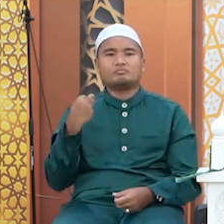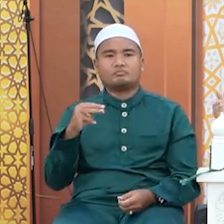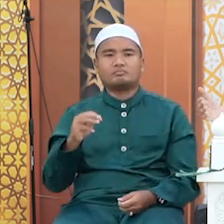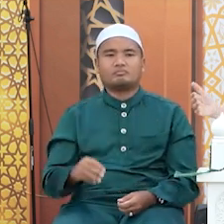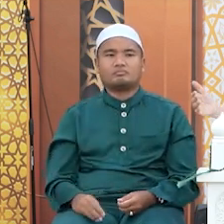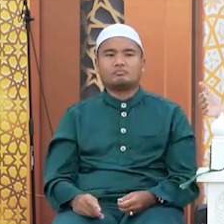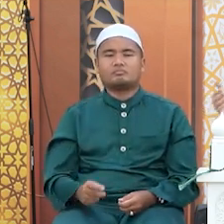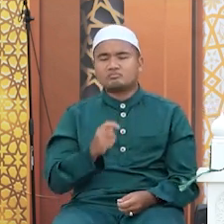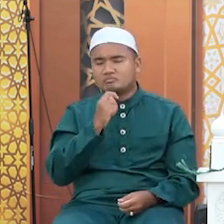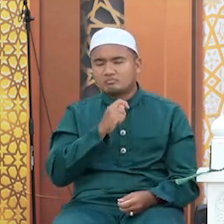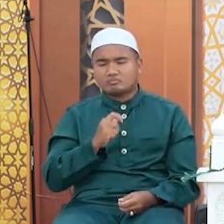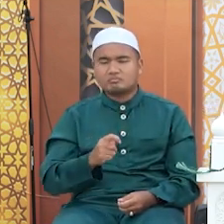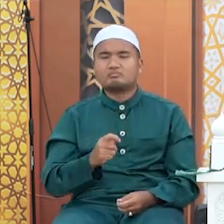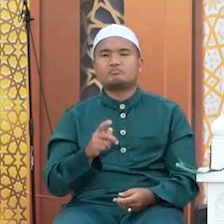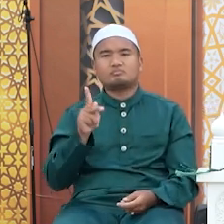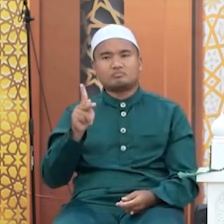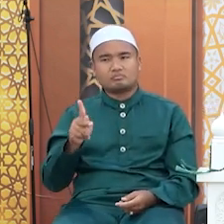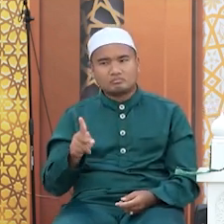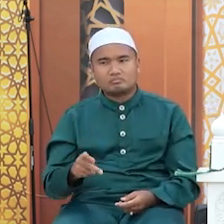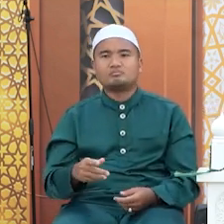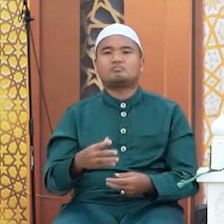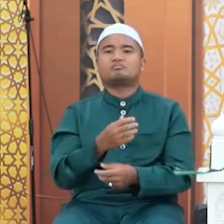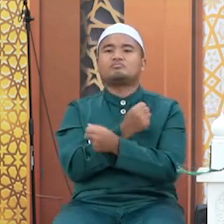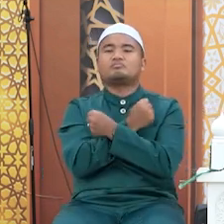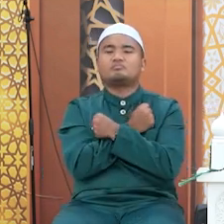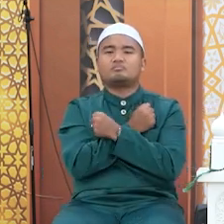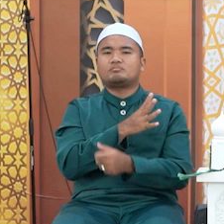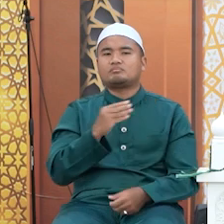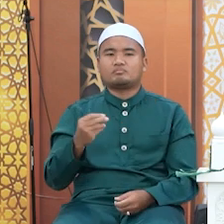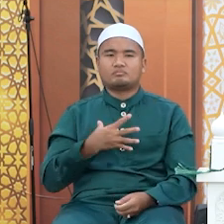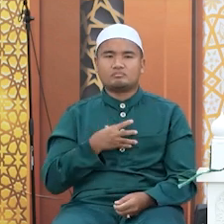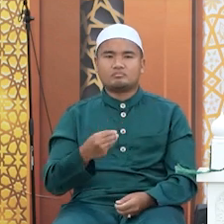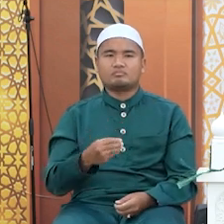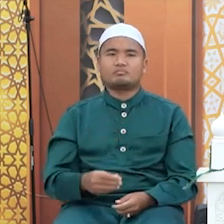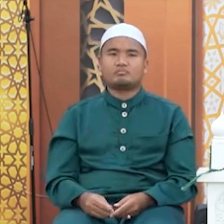Sayang, tua pun dia suka. Allah suka sangat.